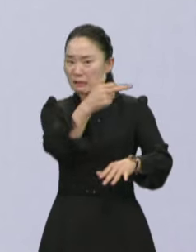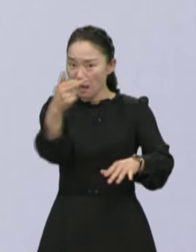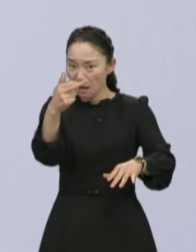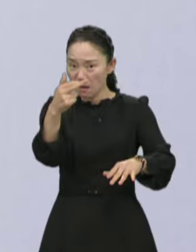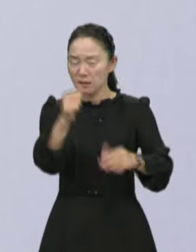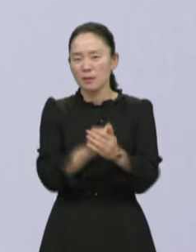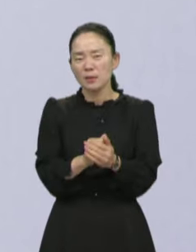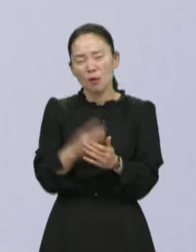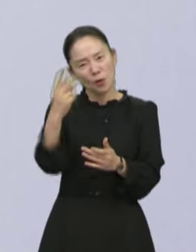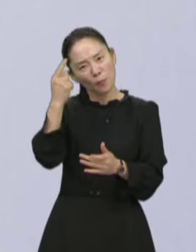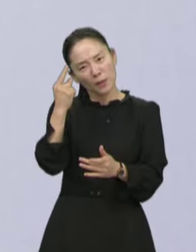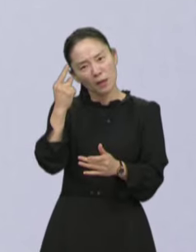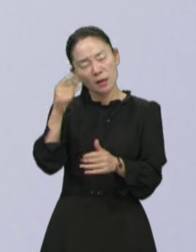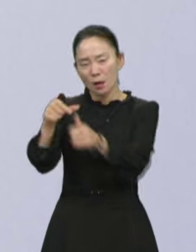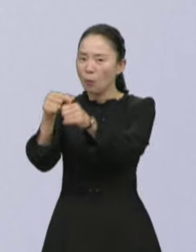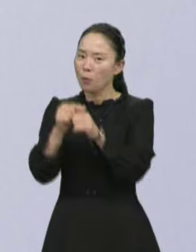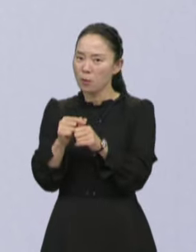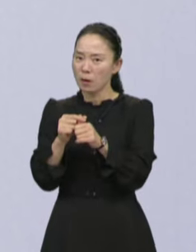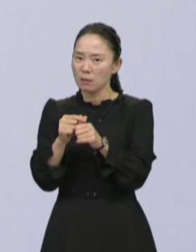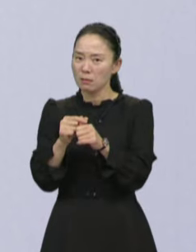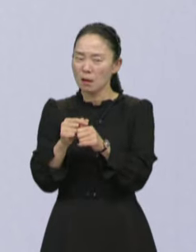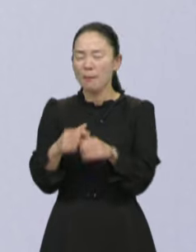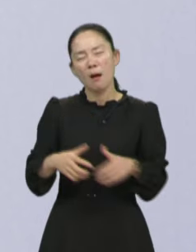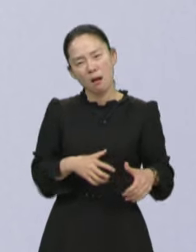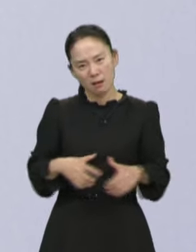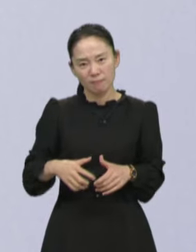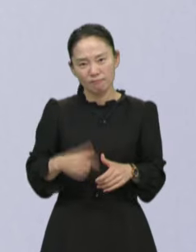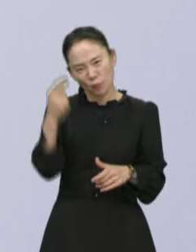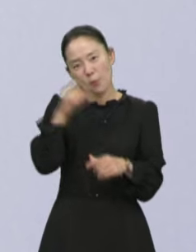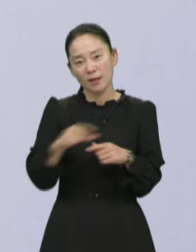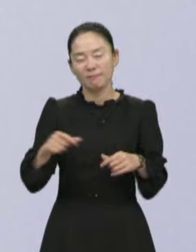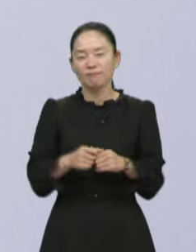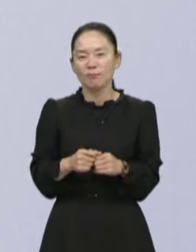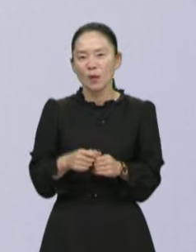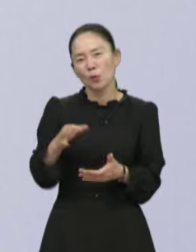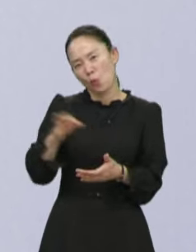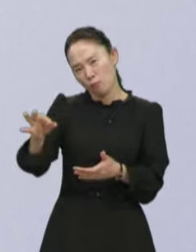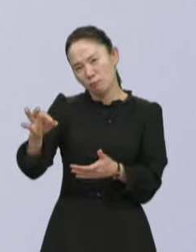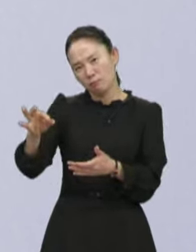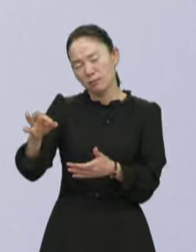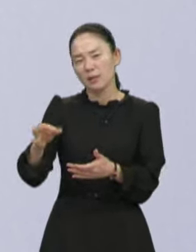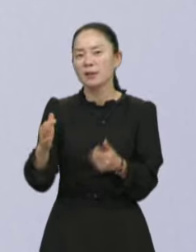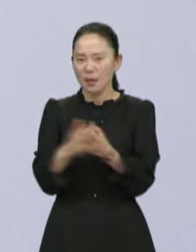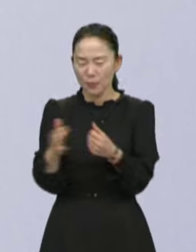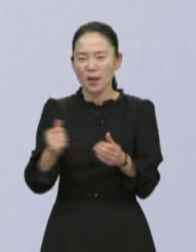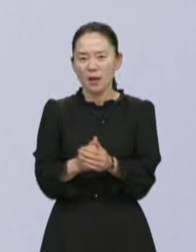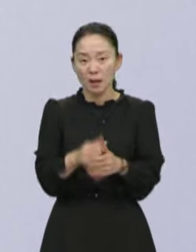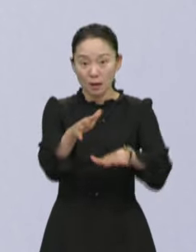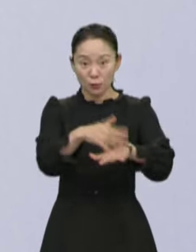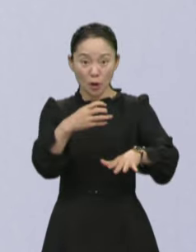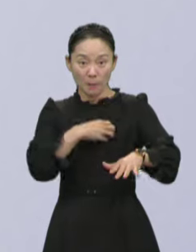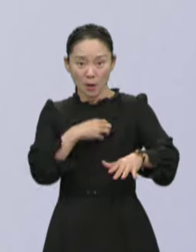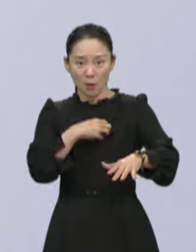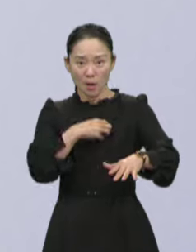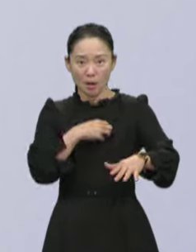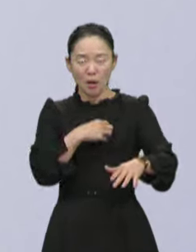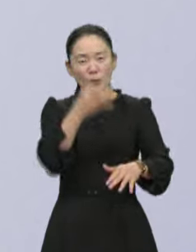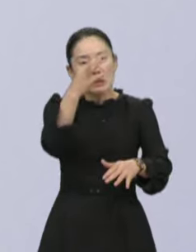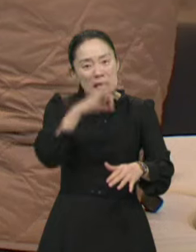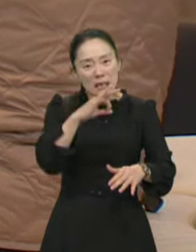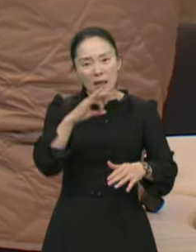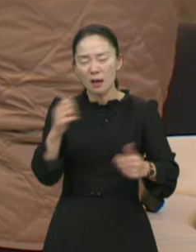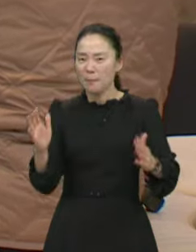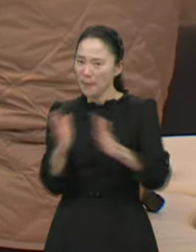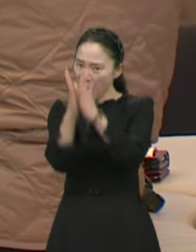때문에 경비인력을 쓰는데 굉장히 좀 주저함이 많습니다. 비용이 들어가는 부분이기 때문에 조합원의 이익과는 상충되는